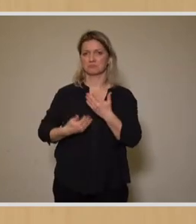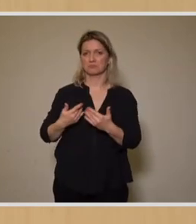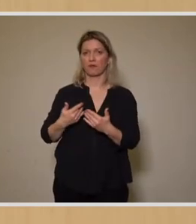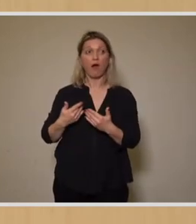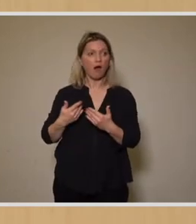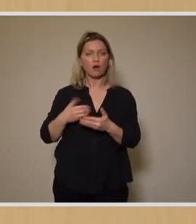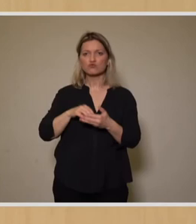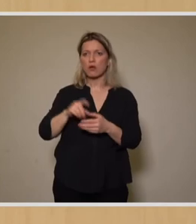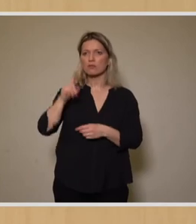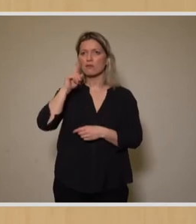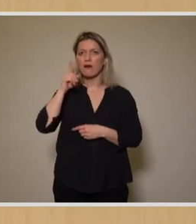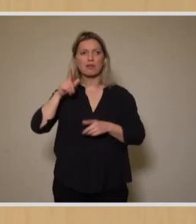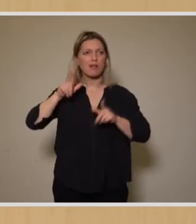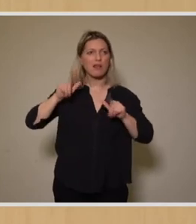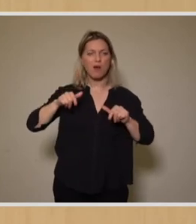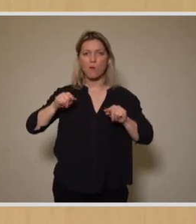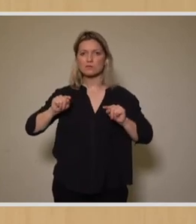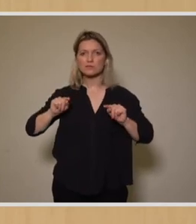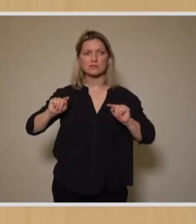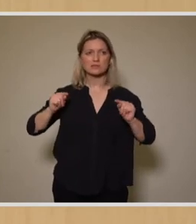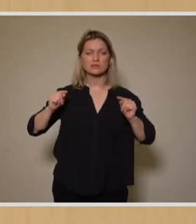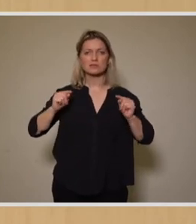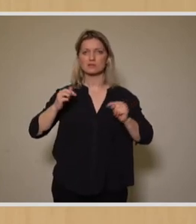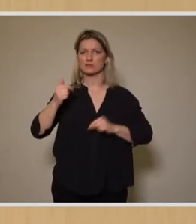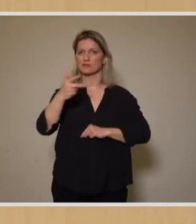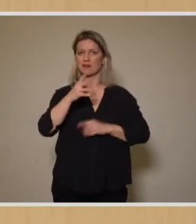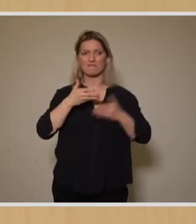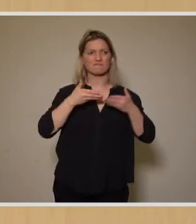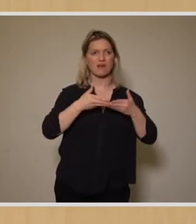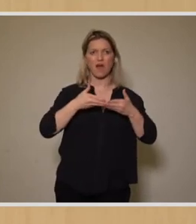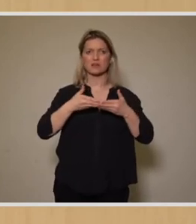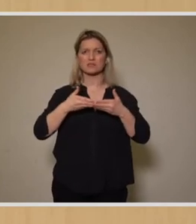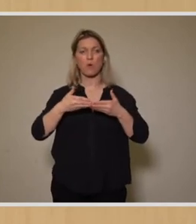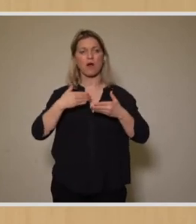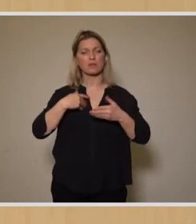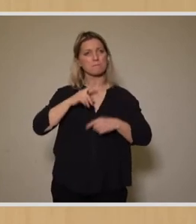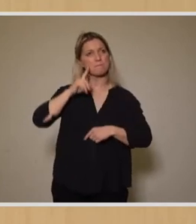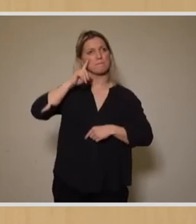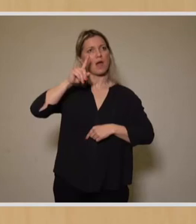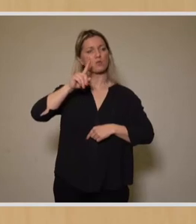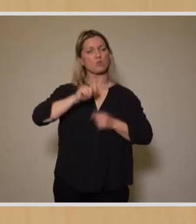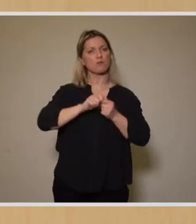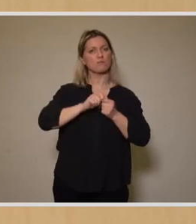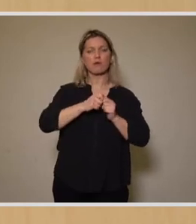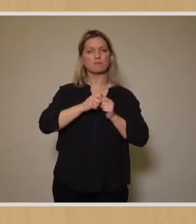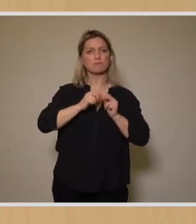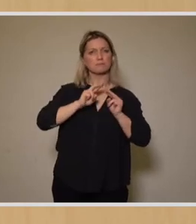Bewegung im Stadtrat, dass Fraktionen ihre Position ausdrücklich korrigieren oder dass